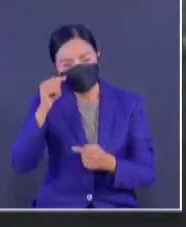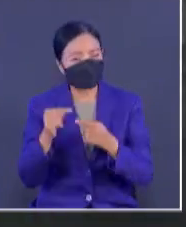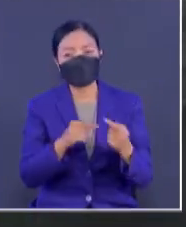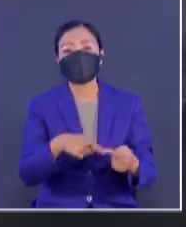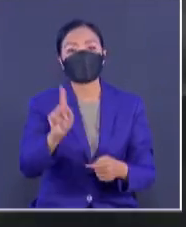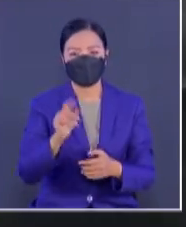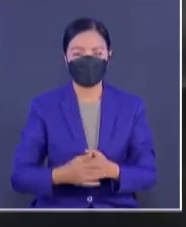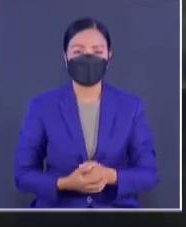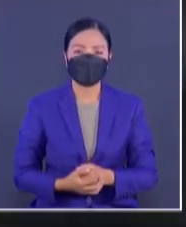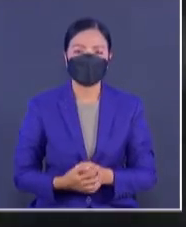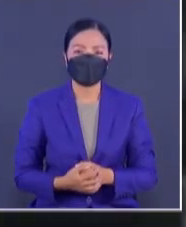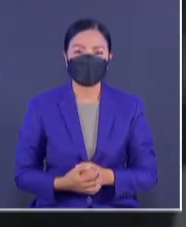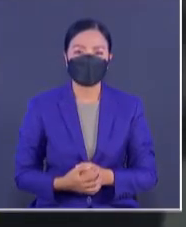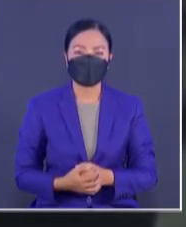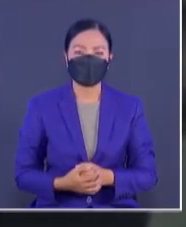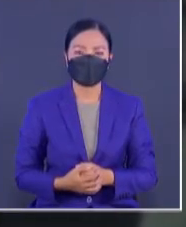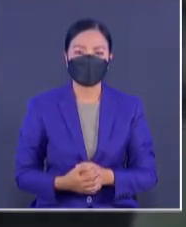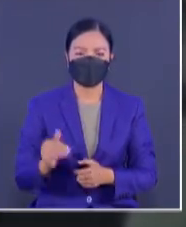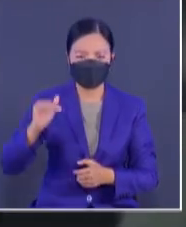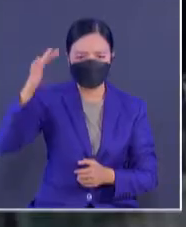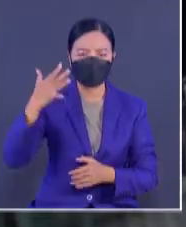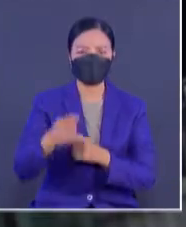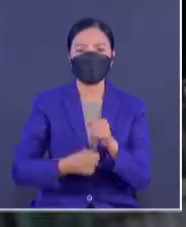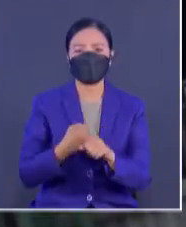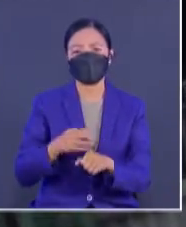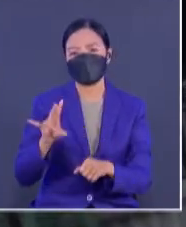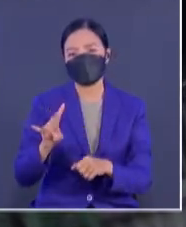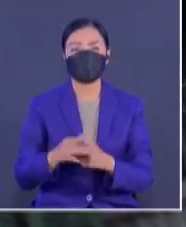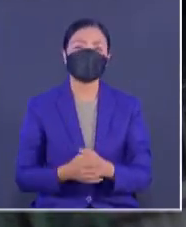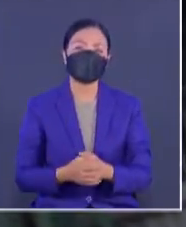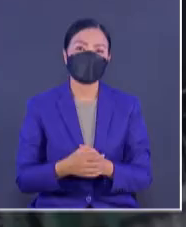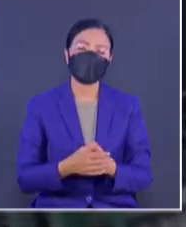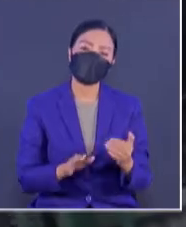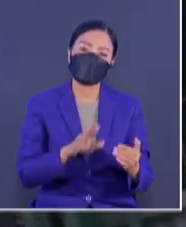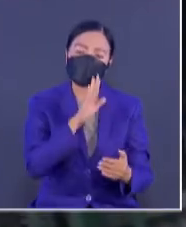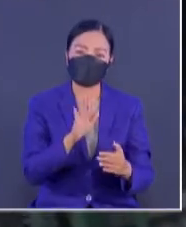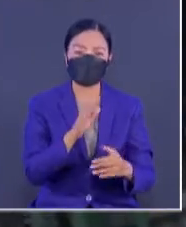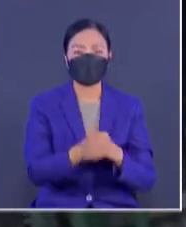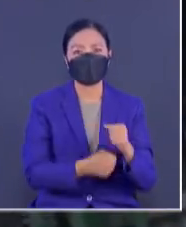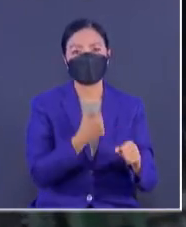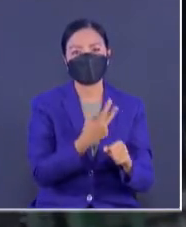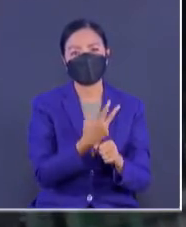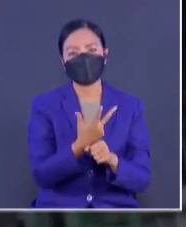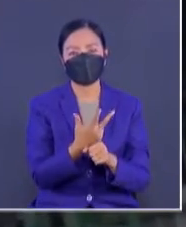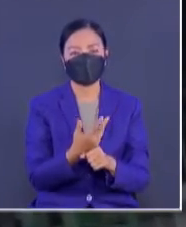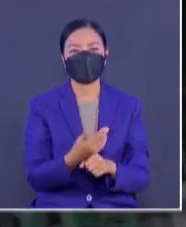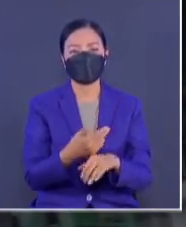จะง่วงหลับลึกไปหน่อย และเด็กโตแล้วด้วยอายุ7ขวบถ้าเด็กประมาณสัก2ขวบ3ขวบแล้วให้อยู่ในรถเพียงลำพัง